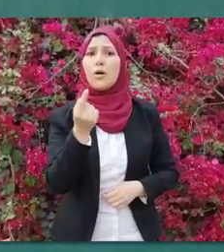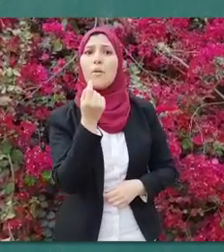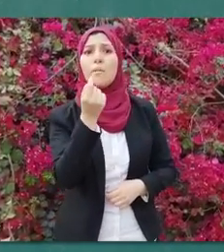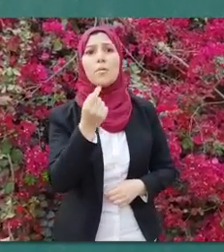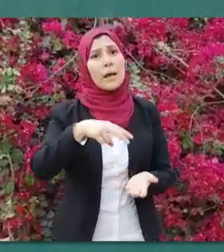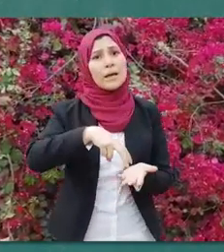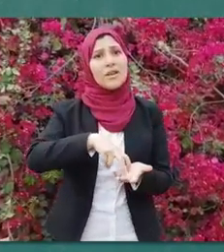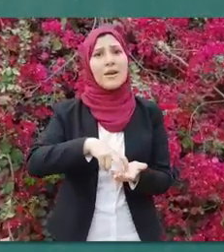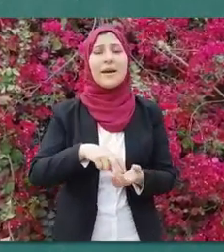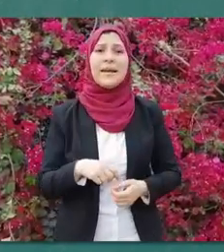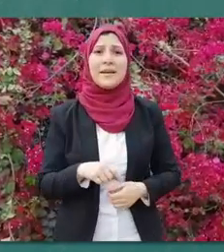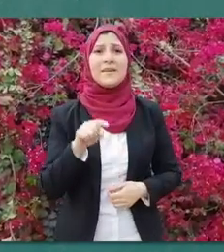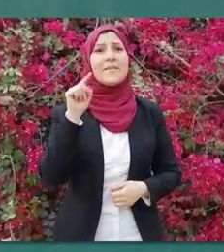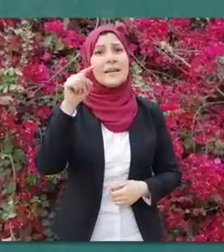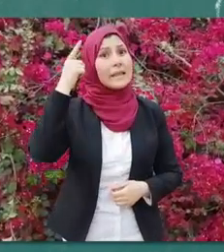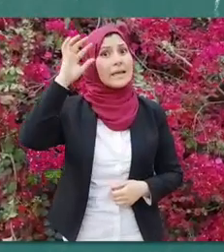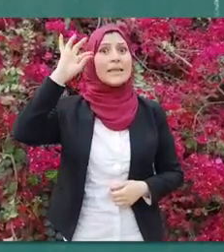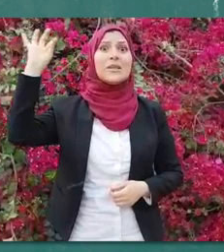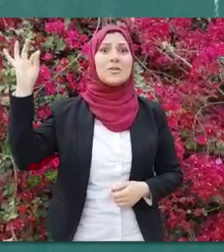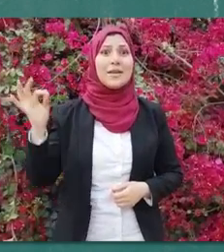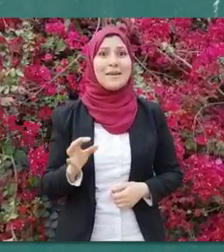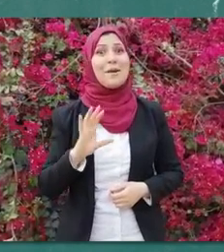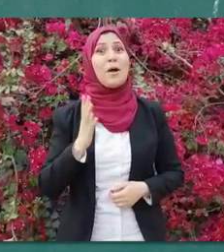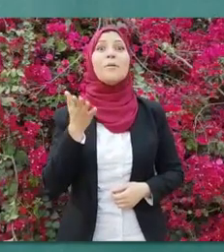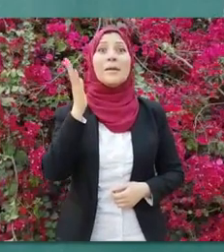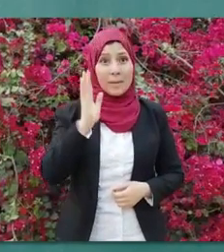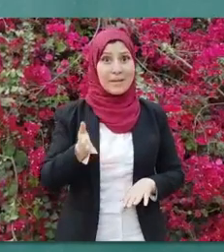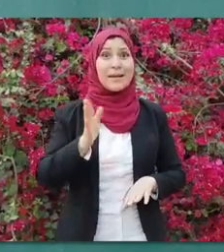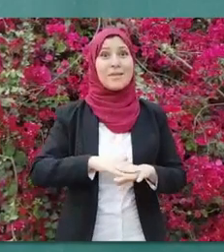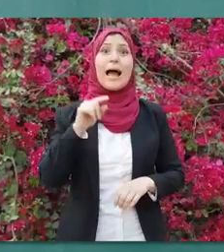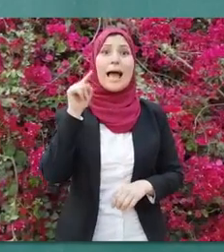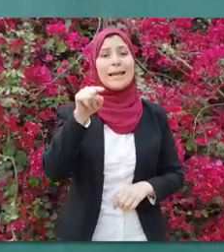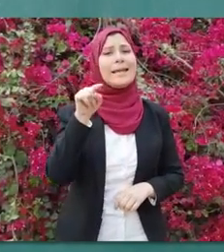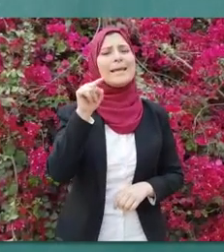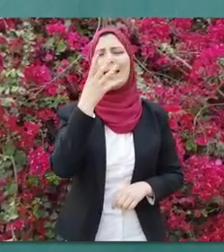انت اللي عمره ما لحظة خاب، انت اكتشاف